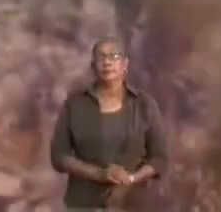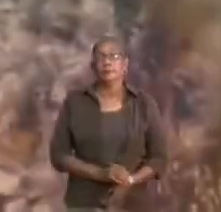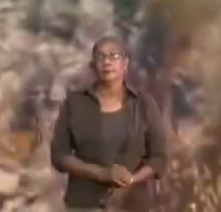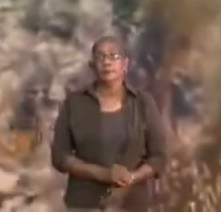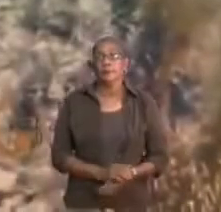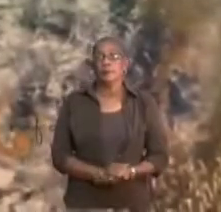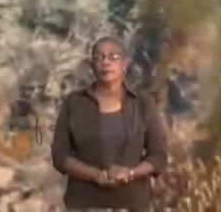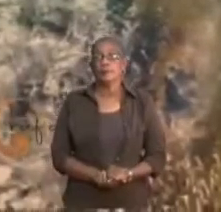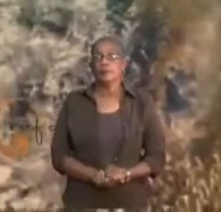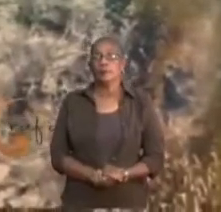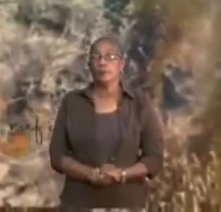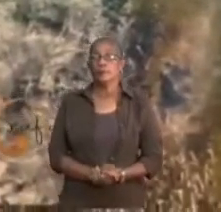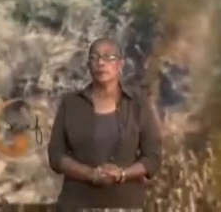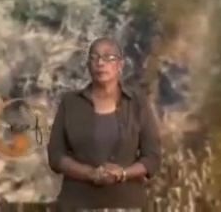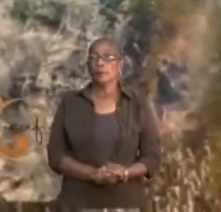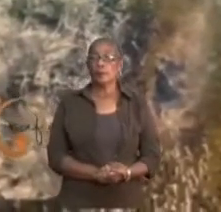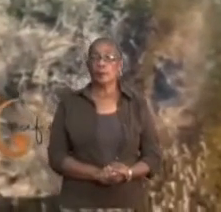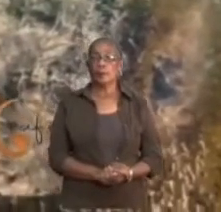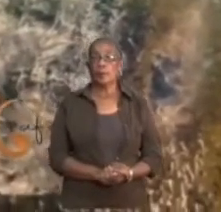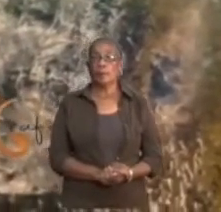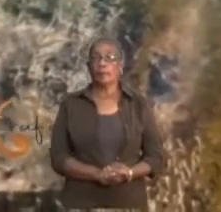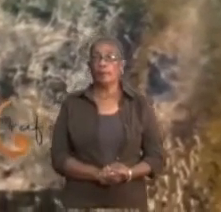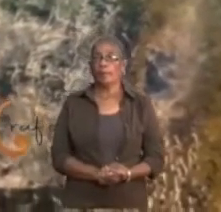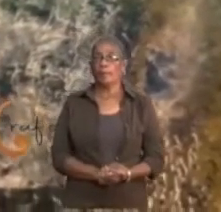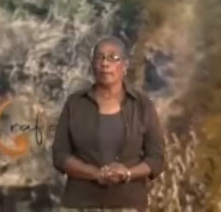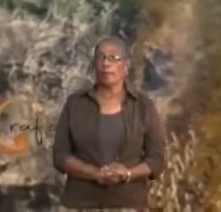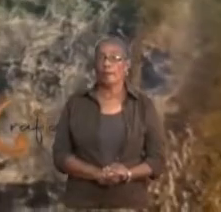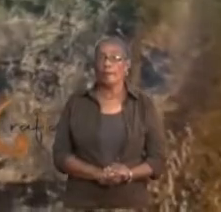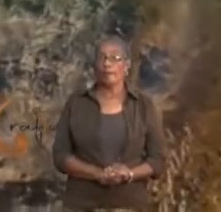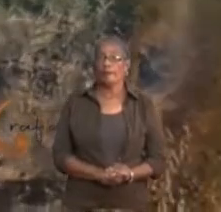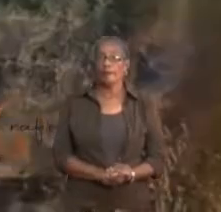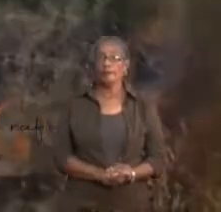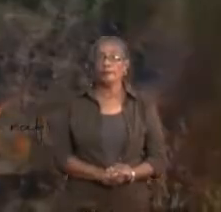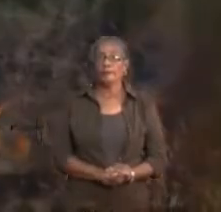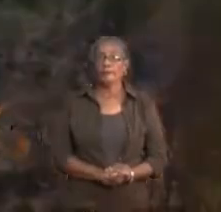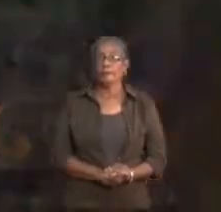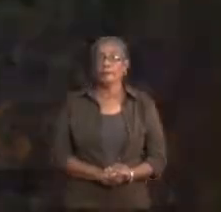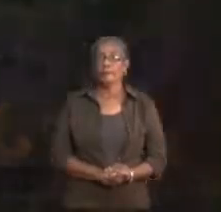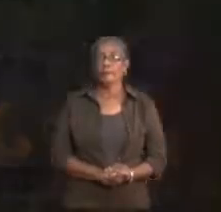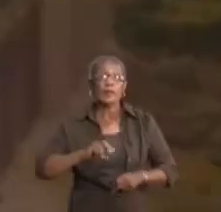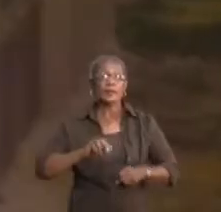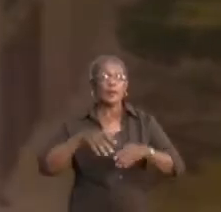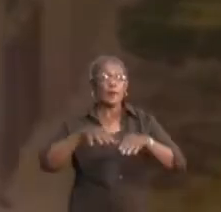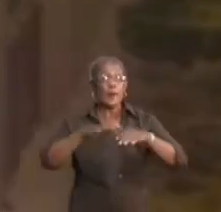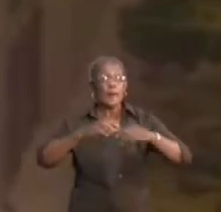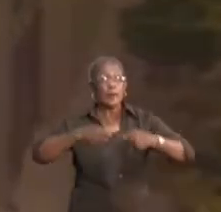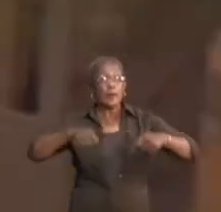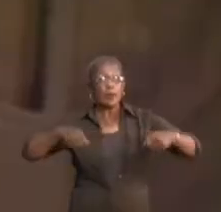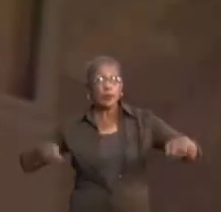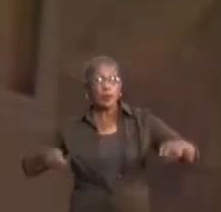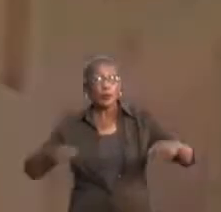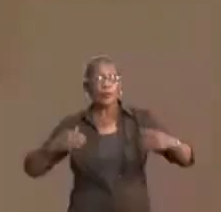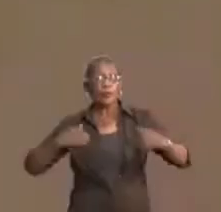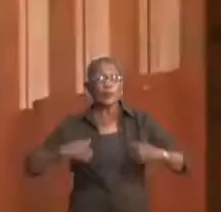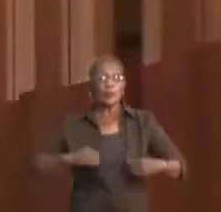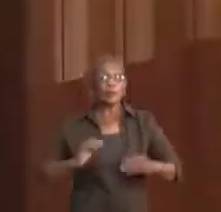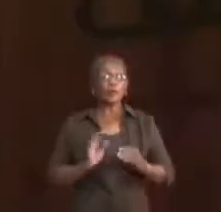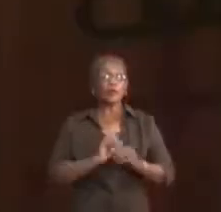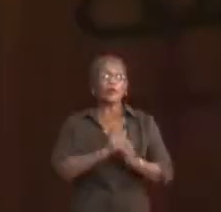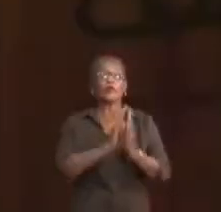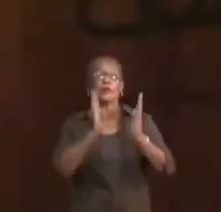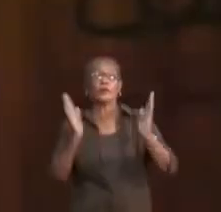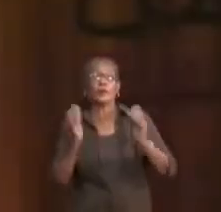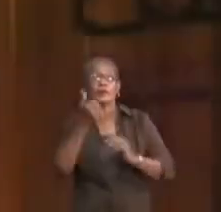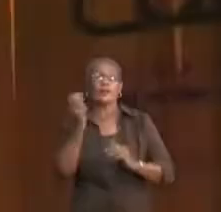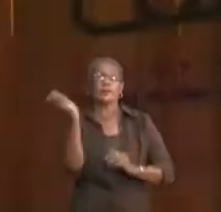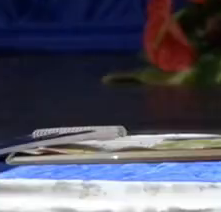zijn, benadrukt de bewindsman. In de 6 maanden van de expo hoopt de organisatie 25 miljoen bezoekers te